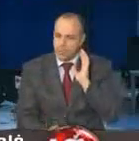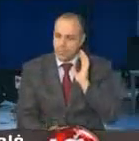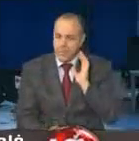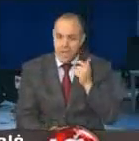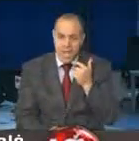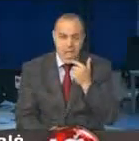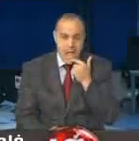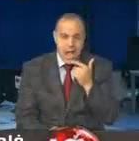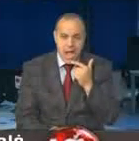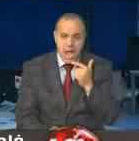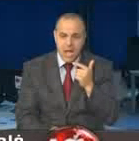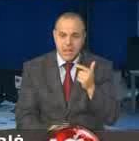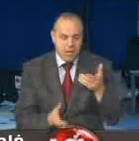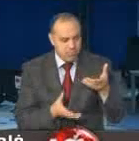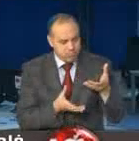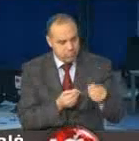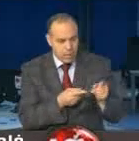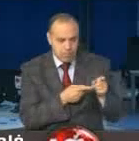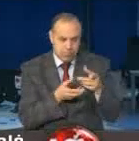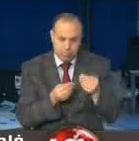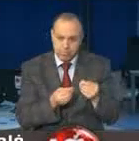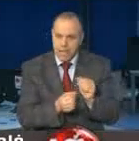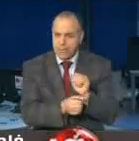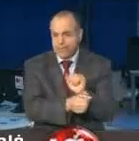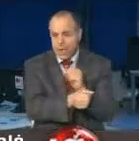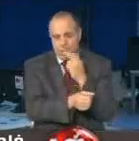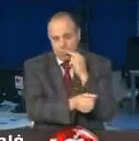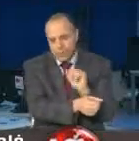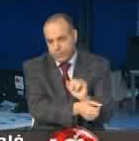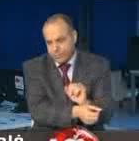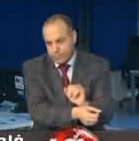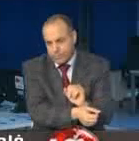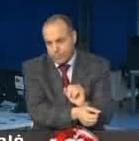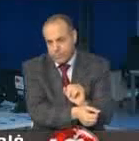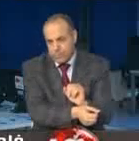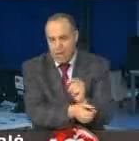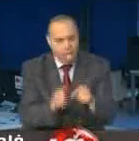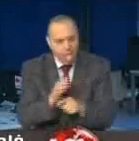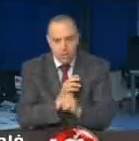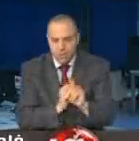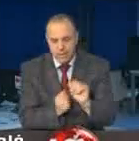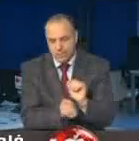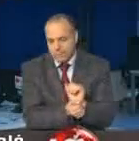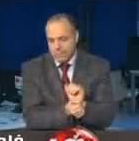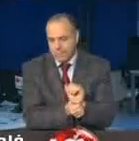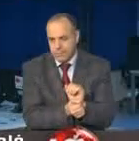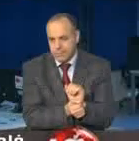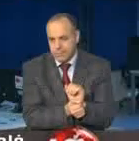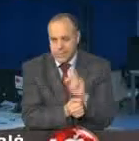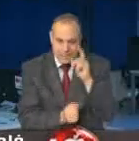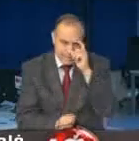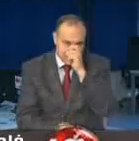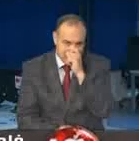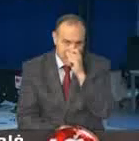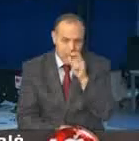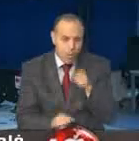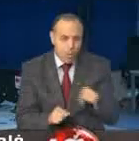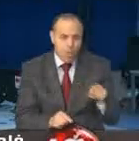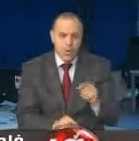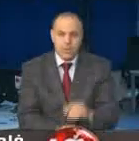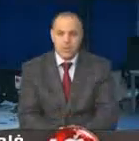حتى نفذت ذخيرته. عندها سلم نفسه إلى الشرطة ولم يحاول الفرار. تلك اللحظات كانت عسيرة على